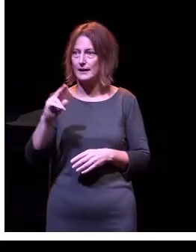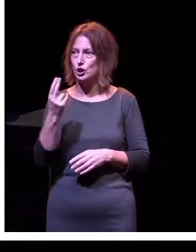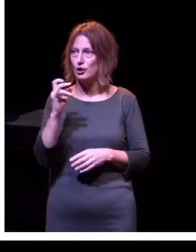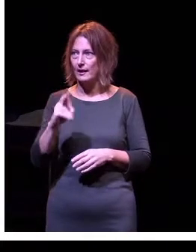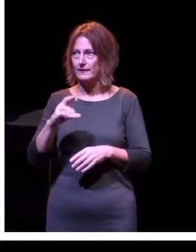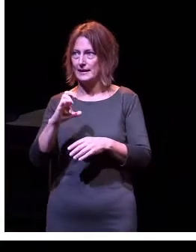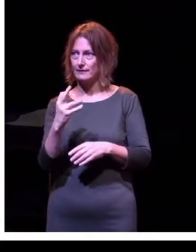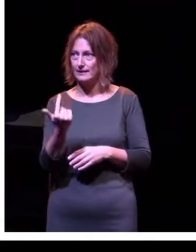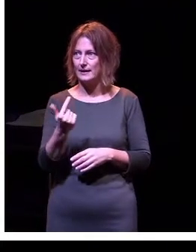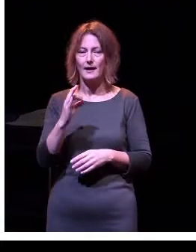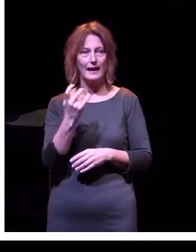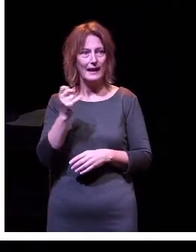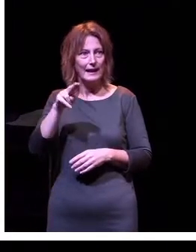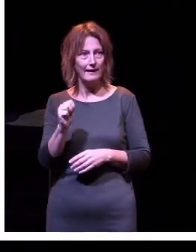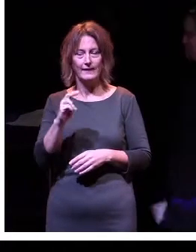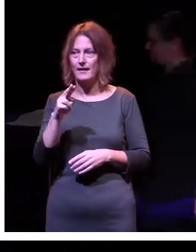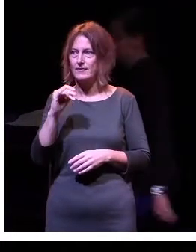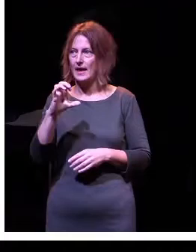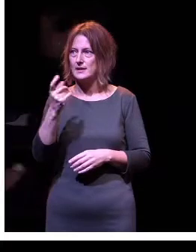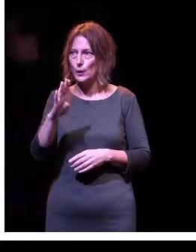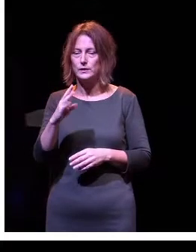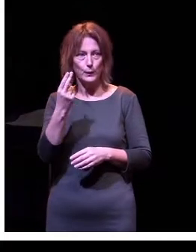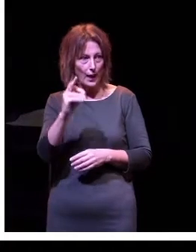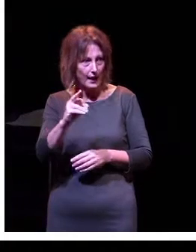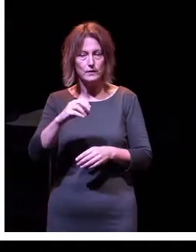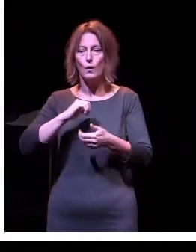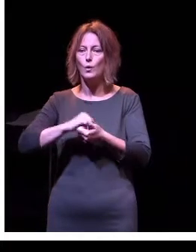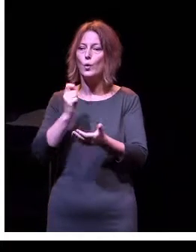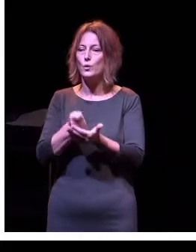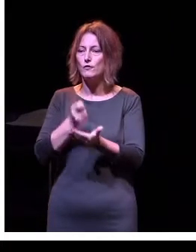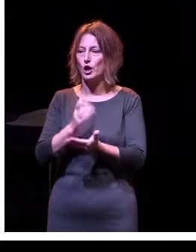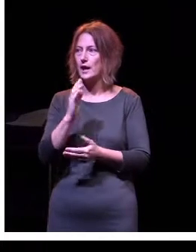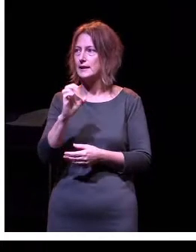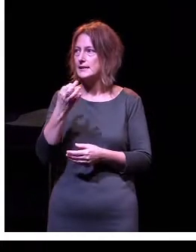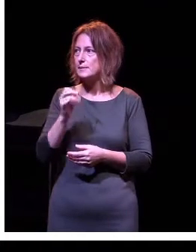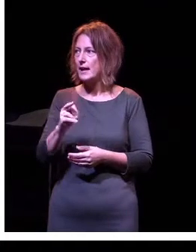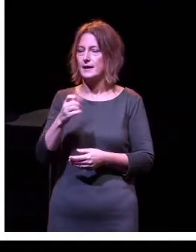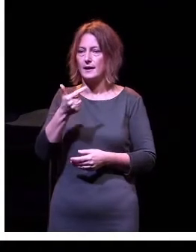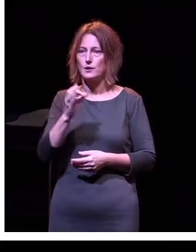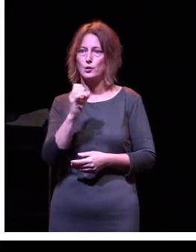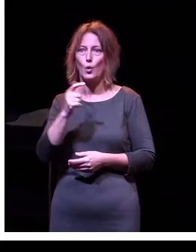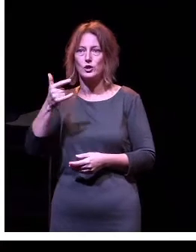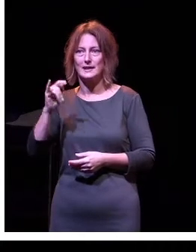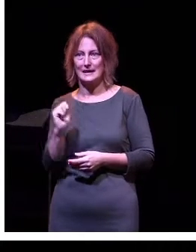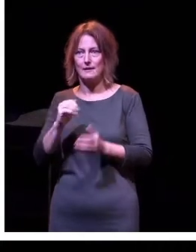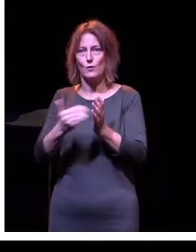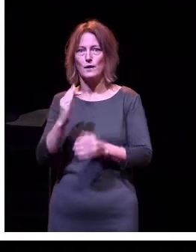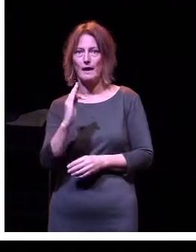SVT, Helene Neslund från Utbildningsradion och ordförande Jesper Totti från FUB.